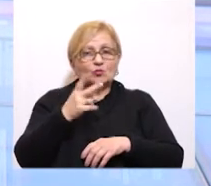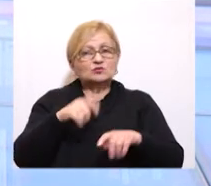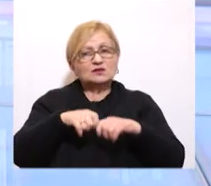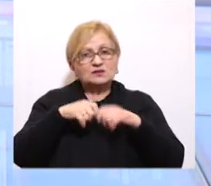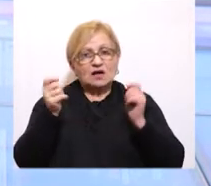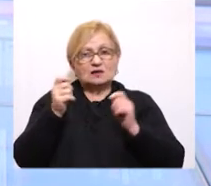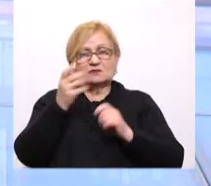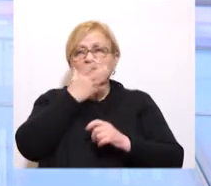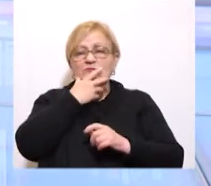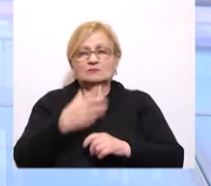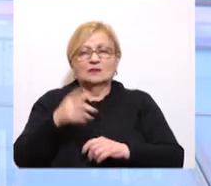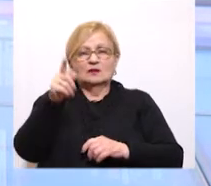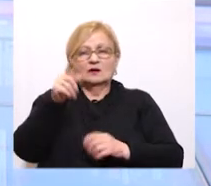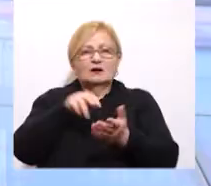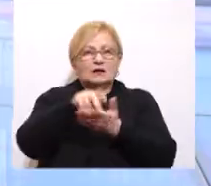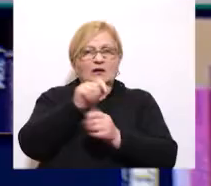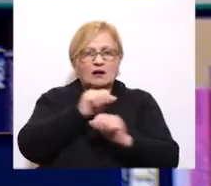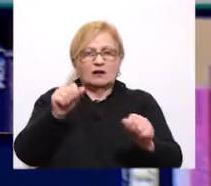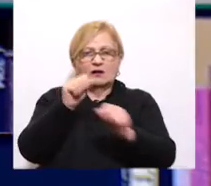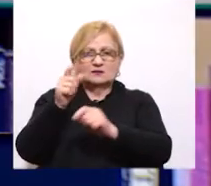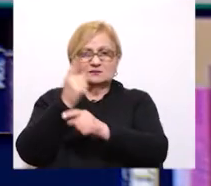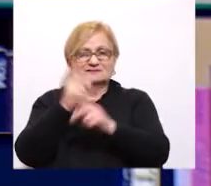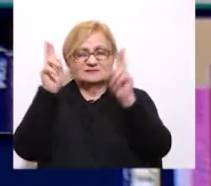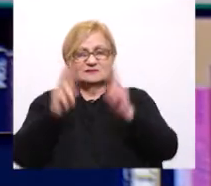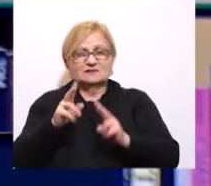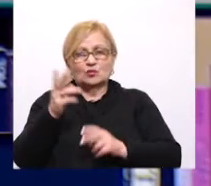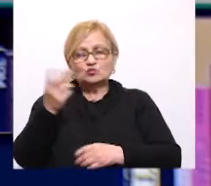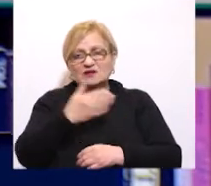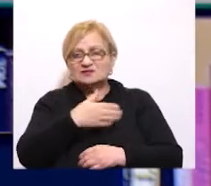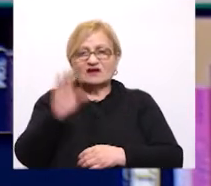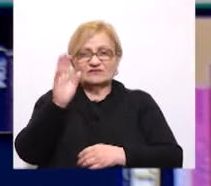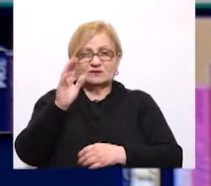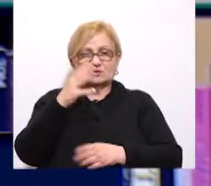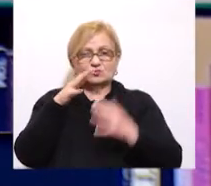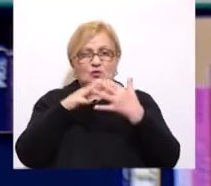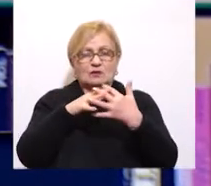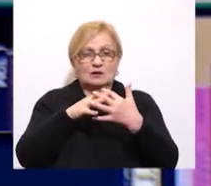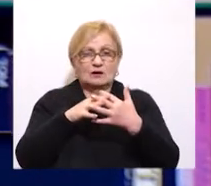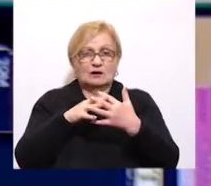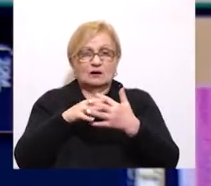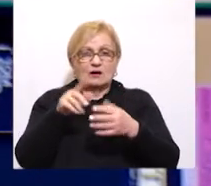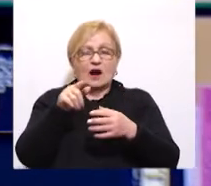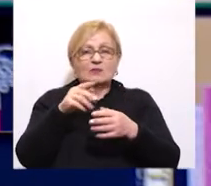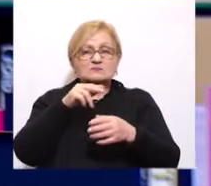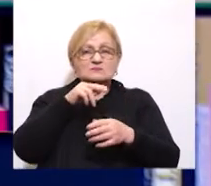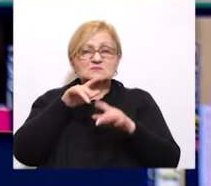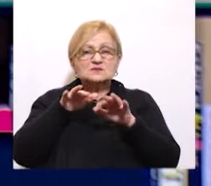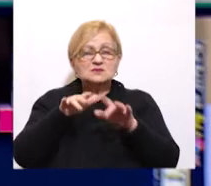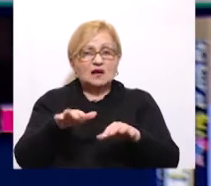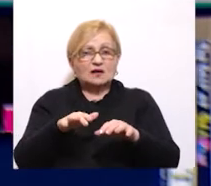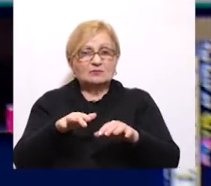დაარღვიოს მონაზნური გაუსვლელობის წესი და ომში წავიდეს. ამ საქმის უპირატესობა